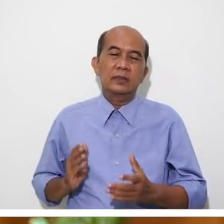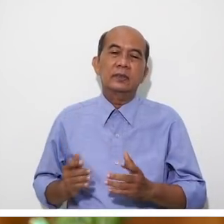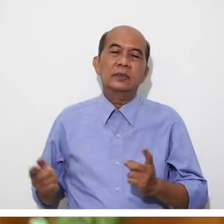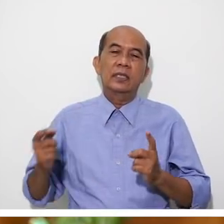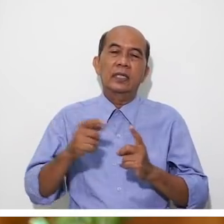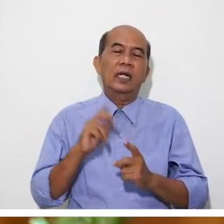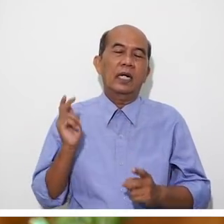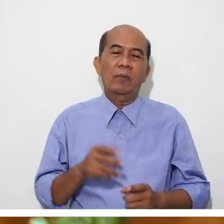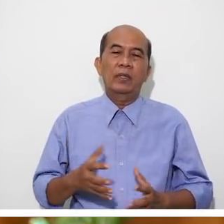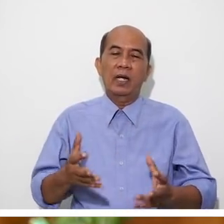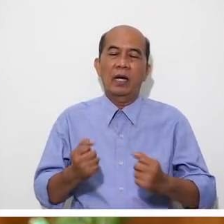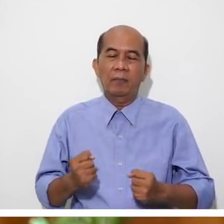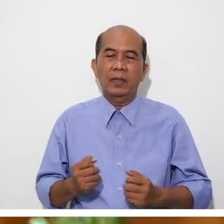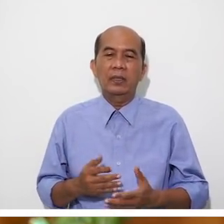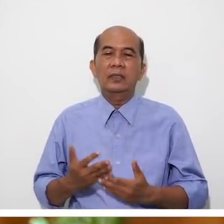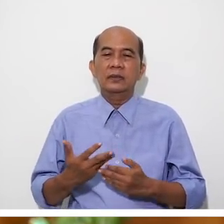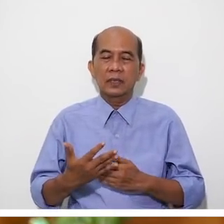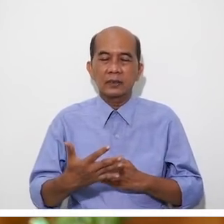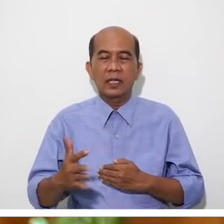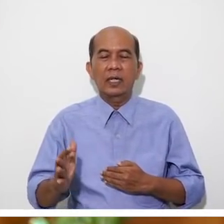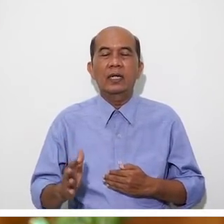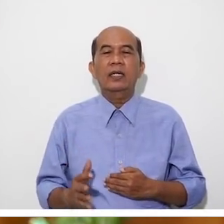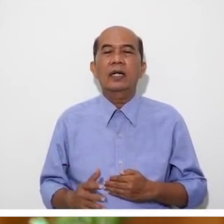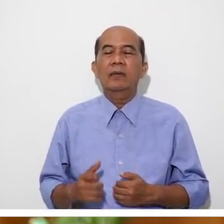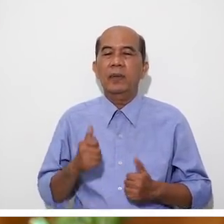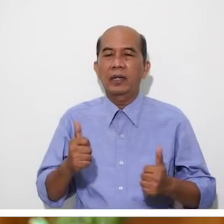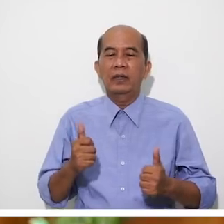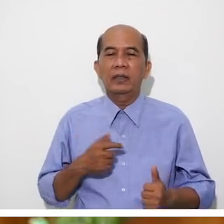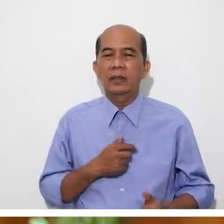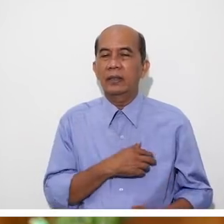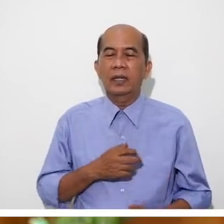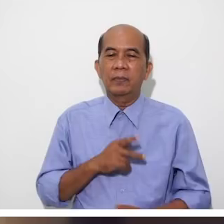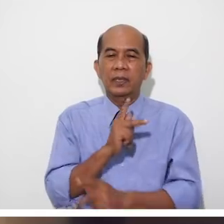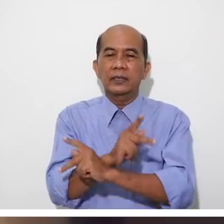dapat menyelesaikan studi kami dengan baik dan kami dapat berkarya dengan baik.